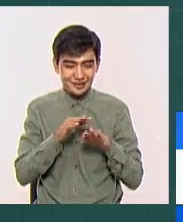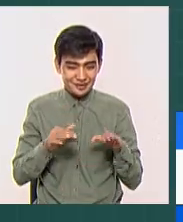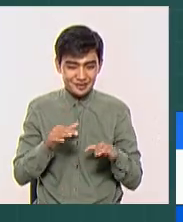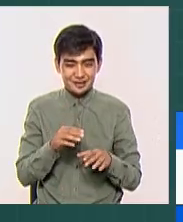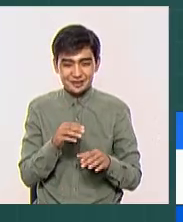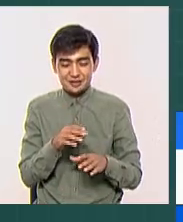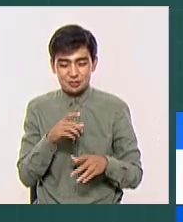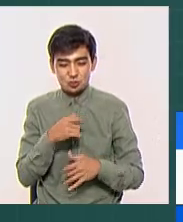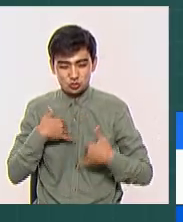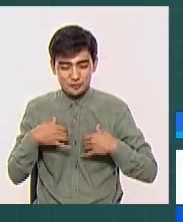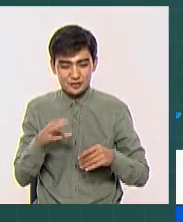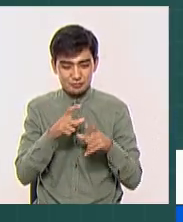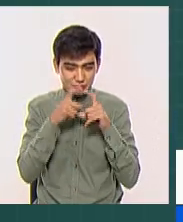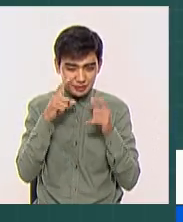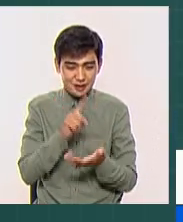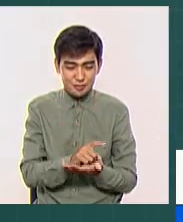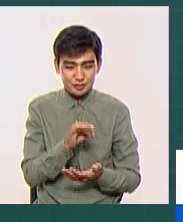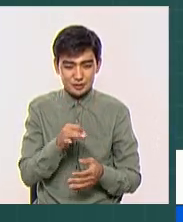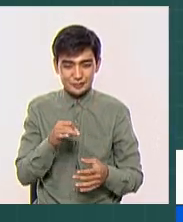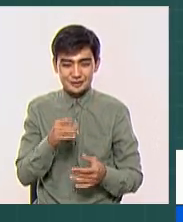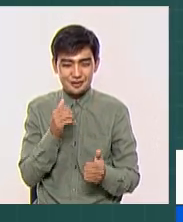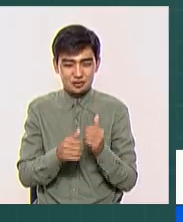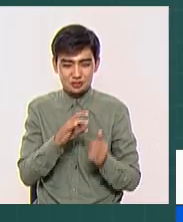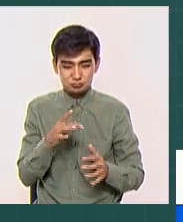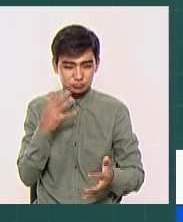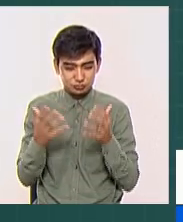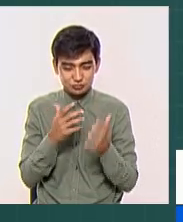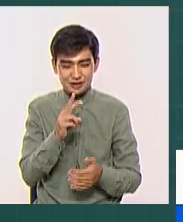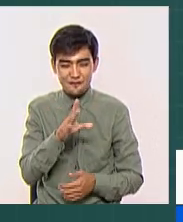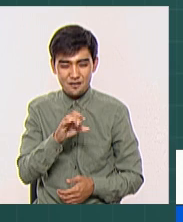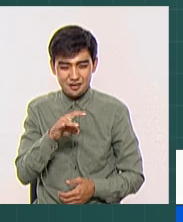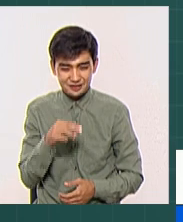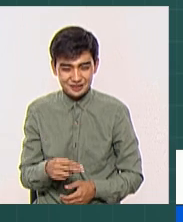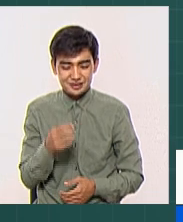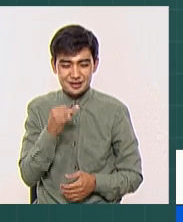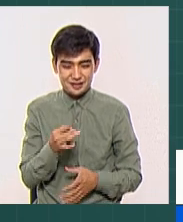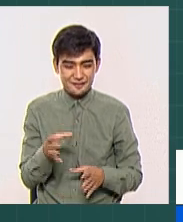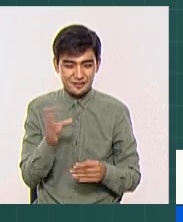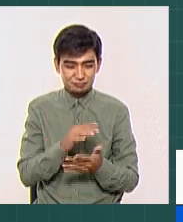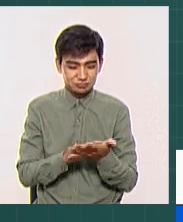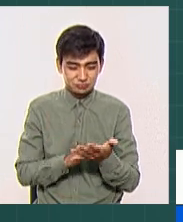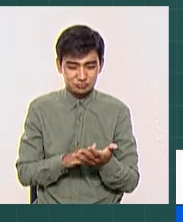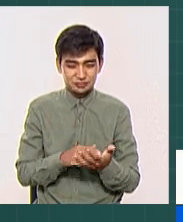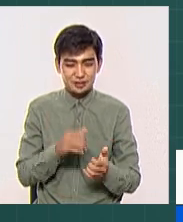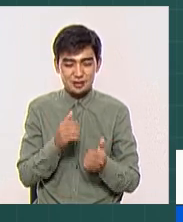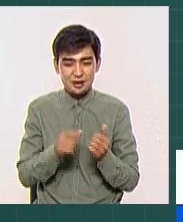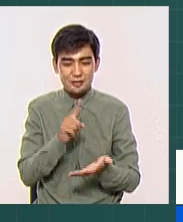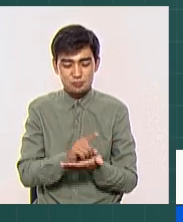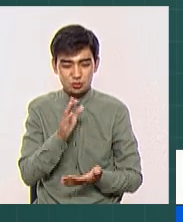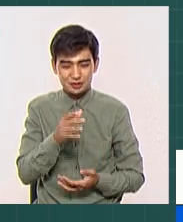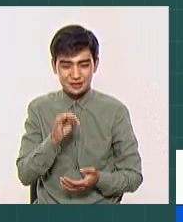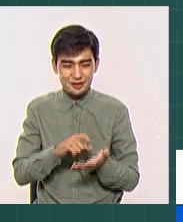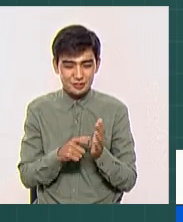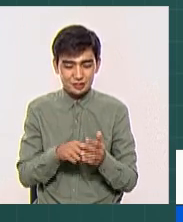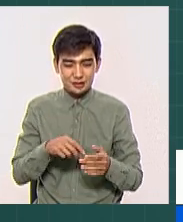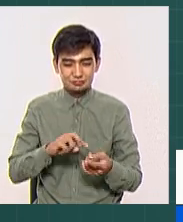тағуға міндетті. Сыныптарды үнемі желдетіп, кварстар, дезинфекциялау басты талап. Оның үстіне сыныптар кабинет ауыстырылмайды. Ал